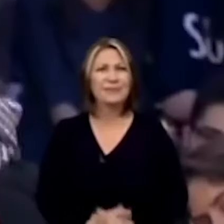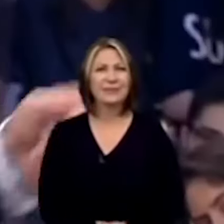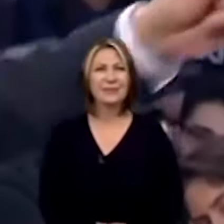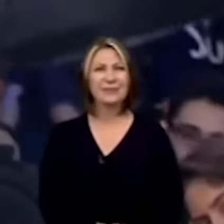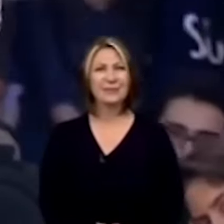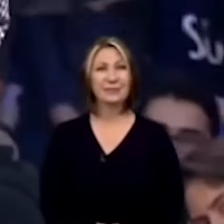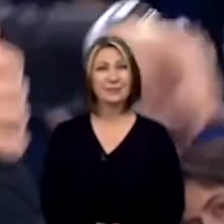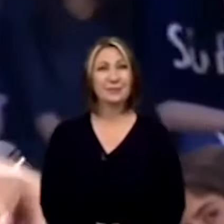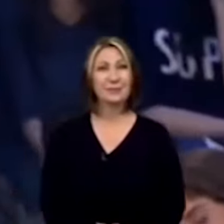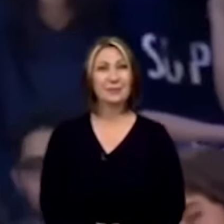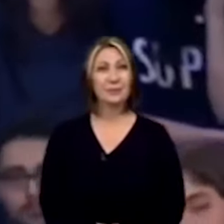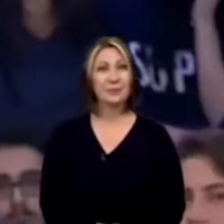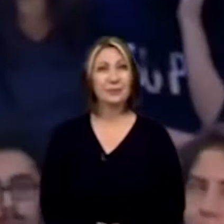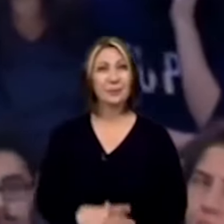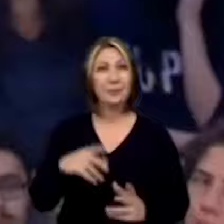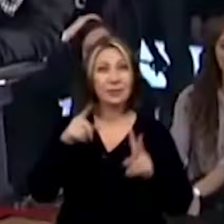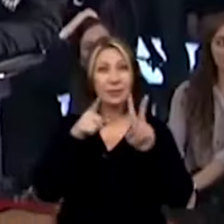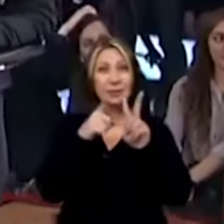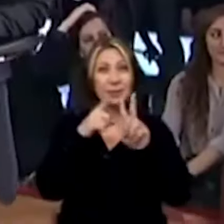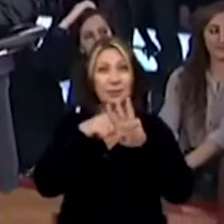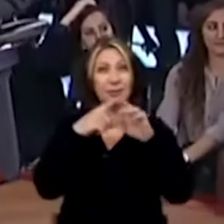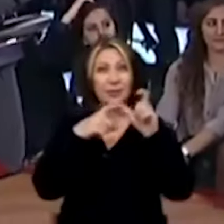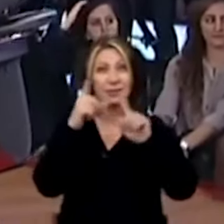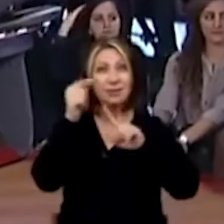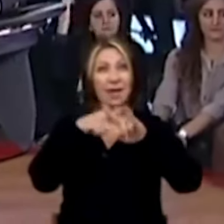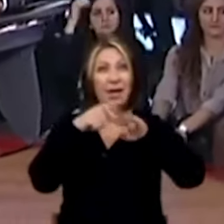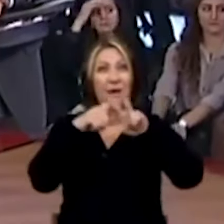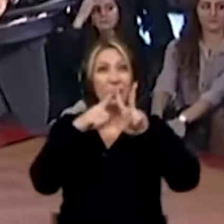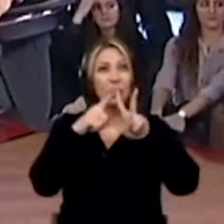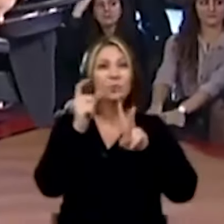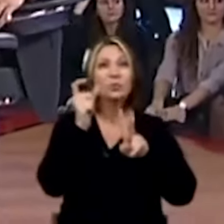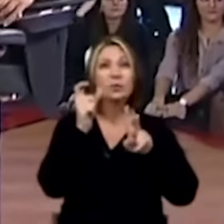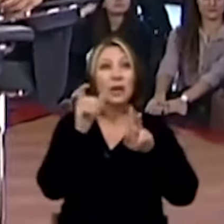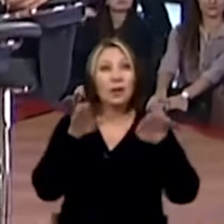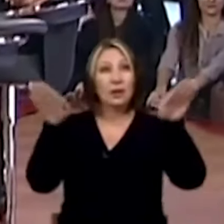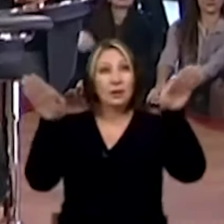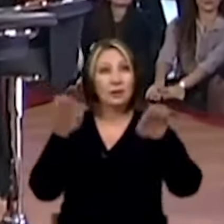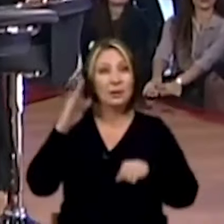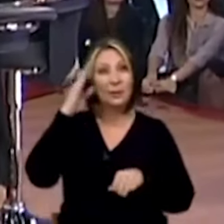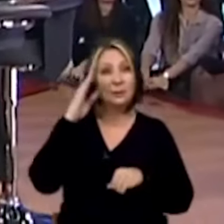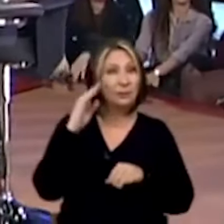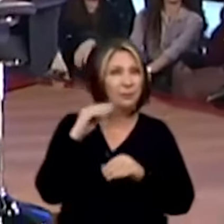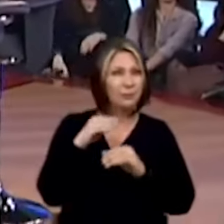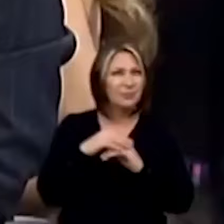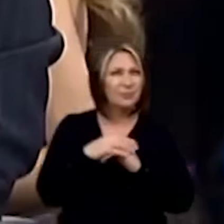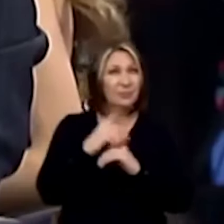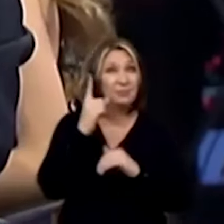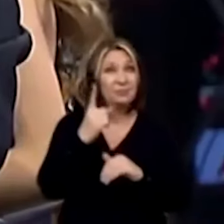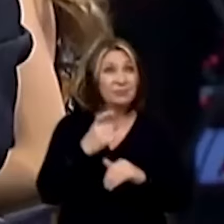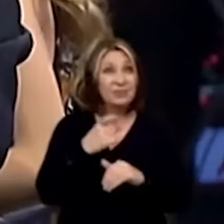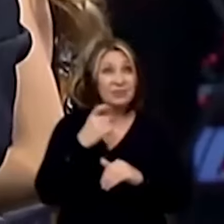çok acayip. Peki Neslihan Hanım, Neslihan Uçan buyurun. Hayalim bir